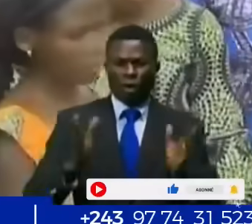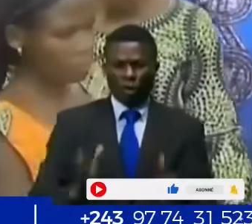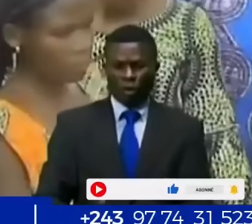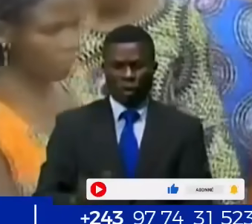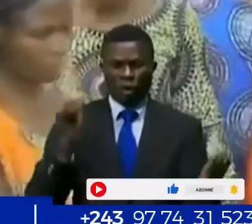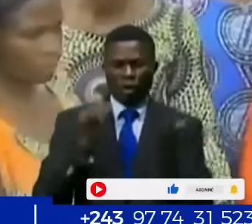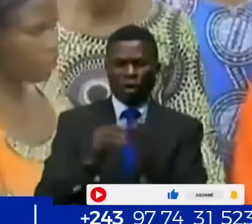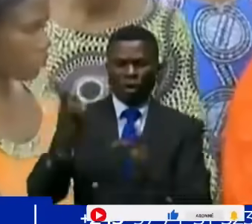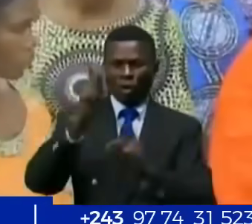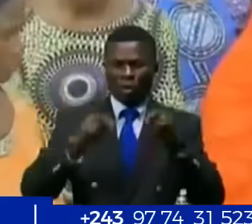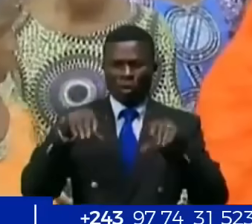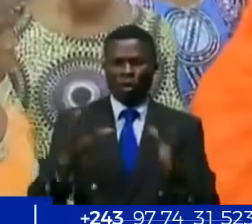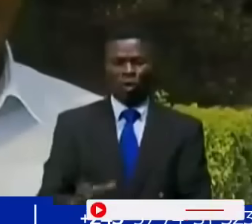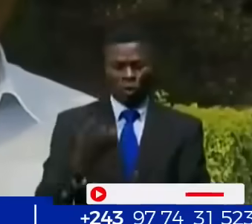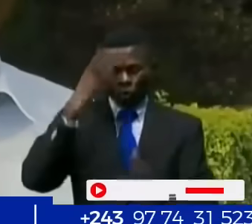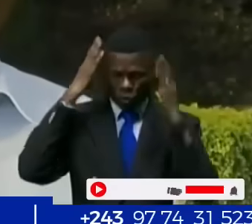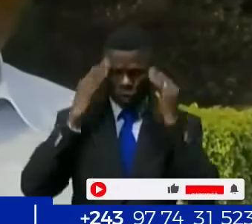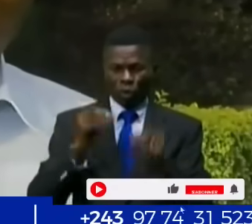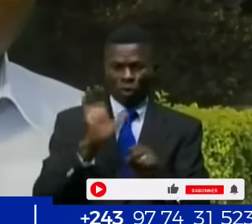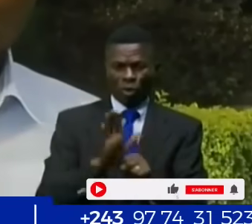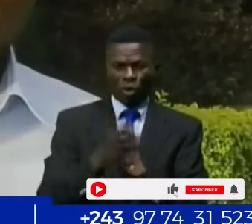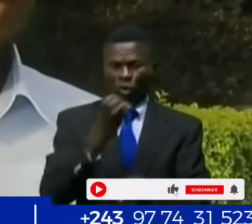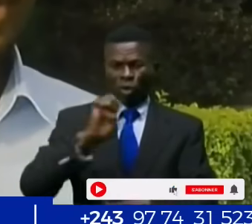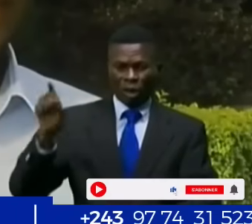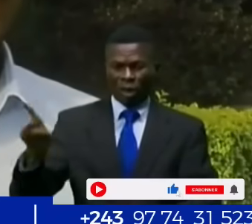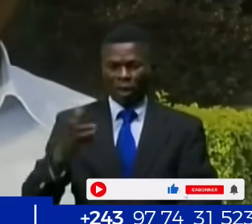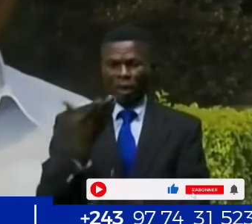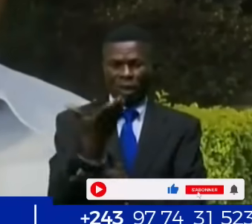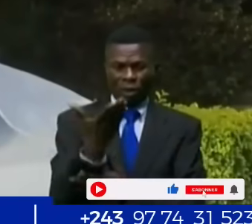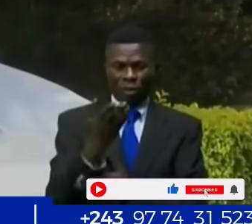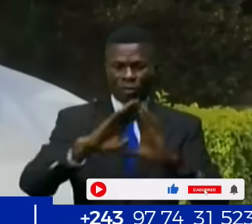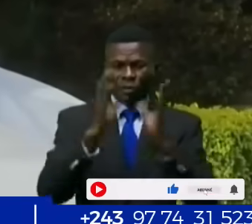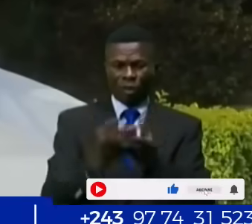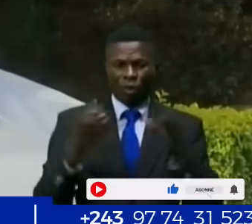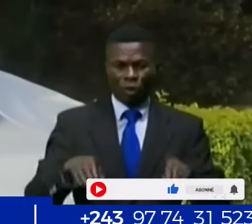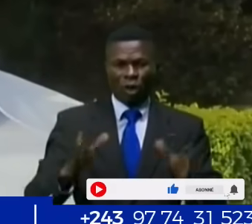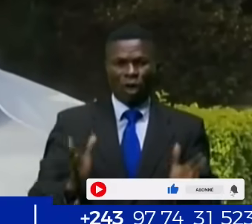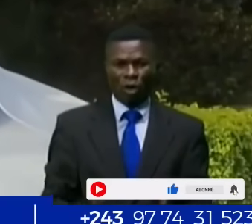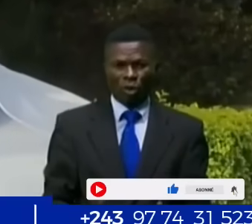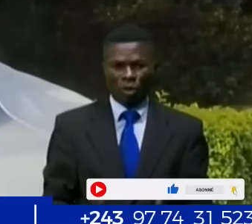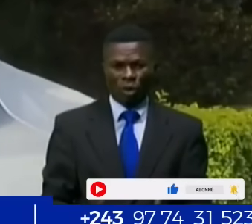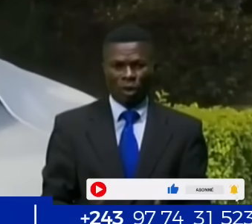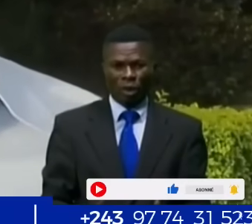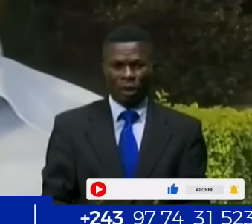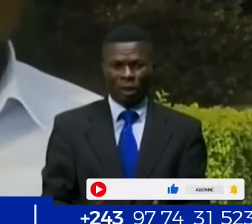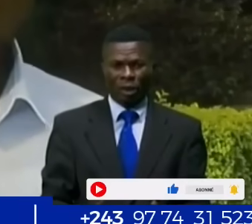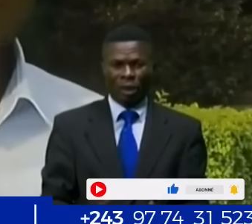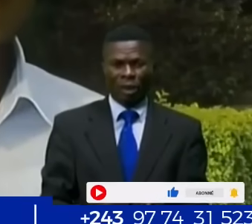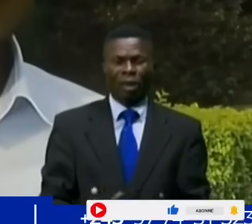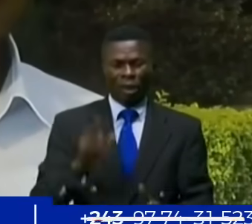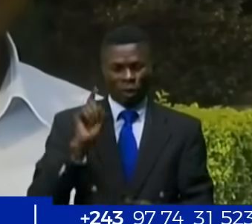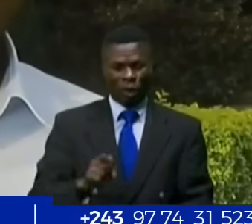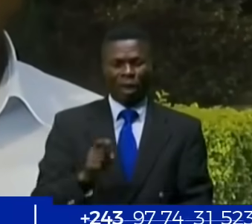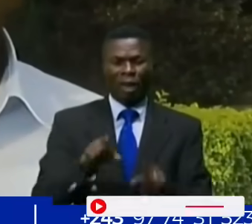nos compatriotes en détresse. Alors tout ce que moi je peux demander à tous les Congolais, on doit être derrière le chef de